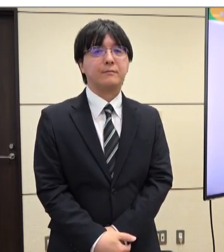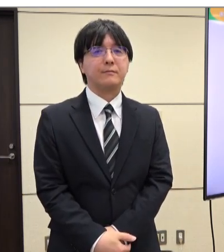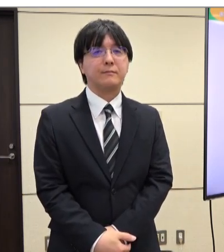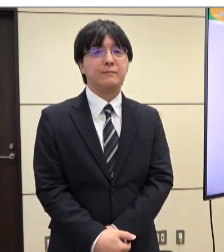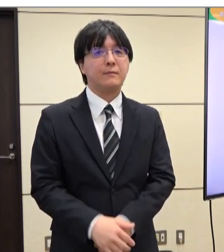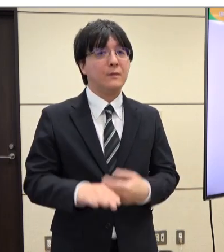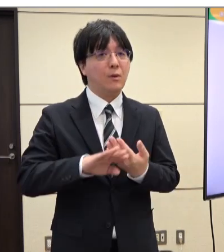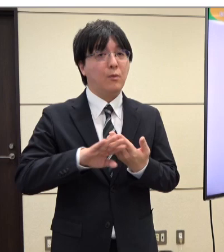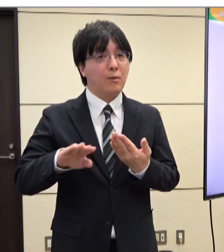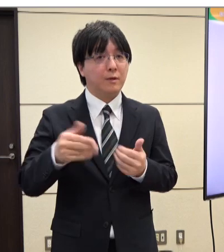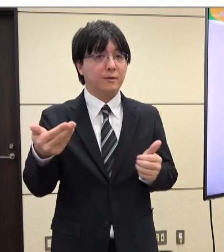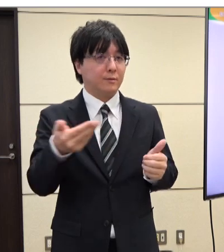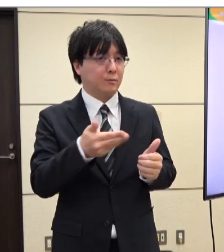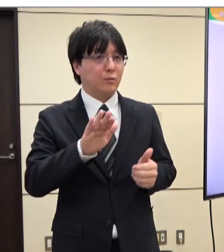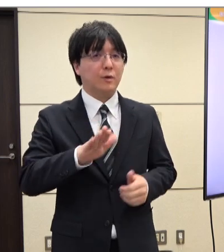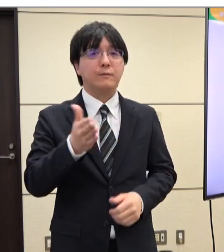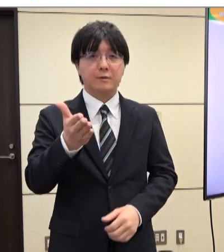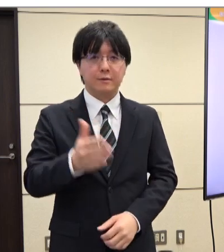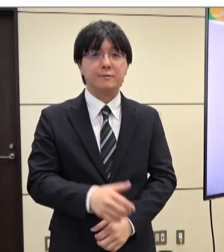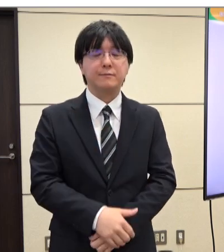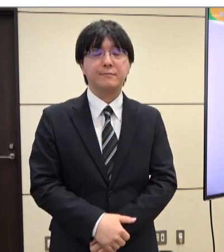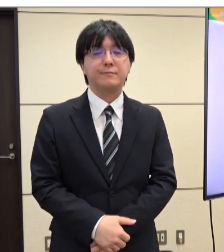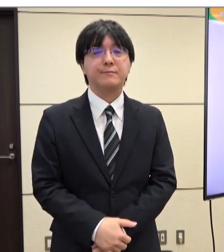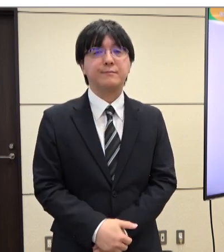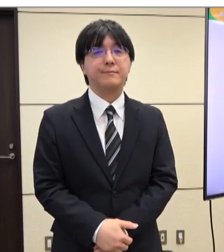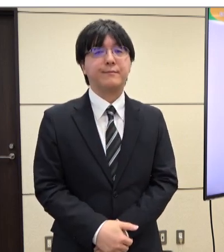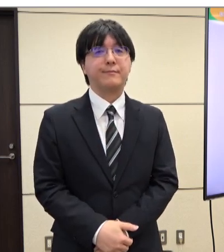はい、他に質問ございますか。